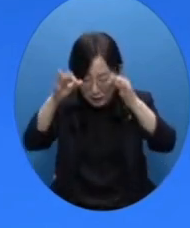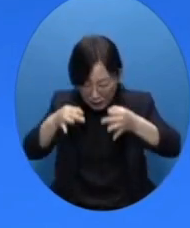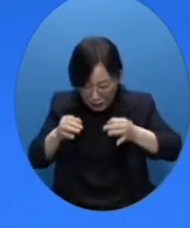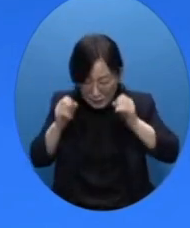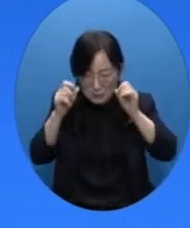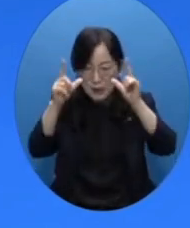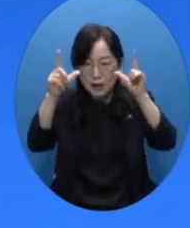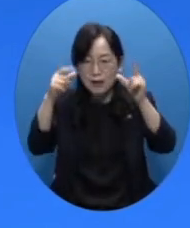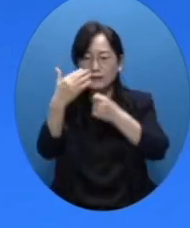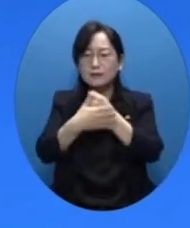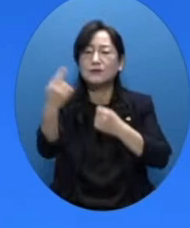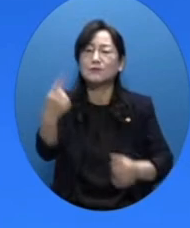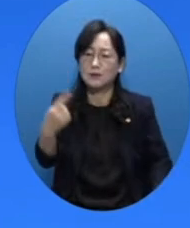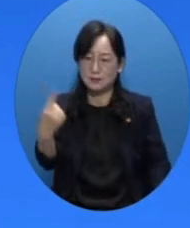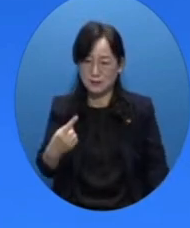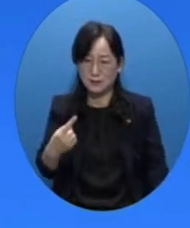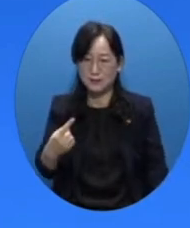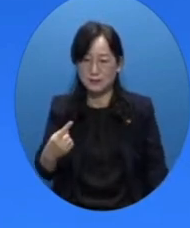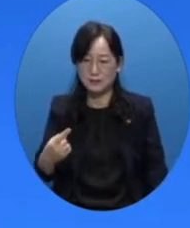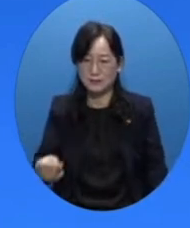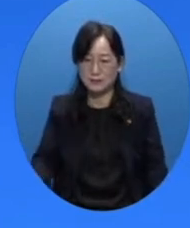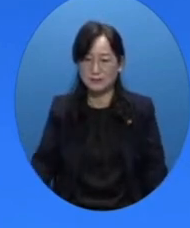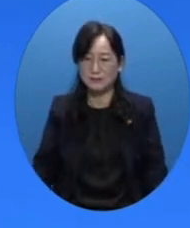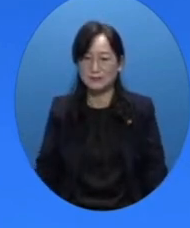은혜가 임하게 된다는 것입니다